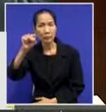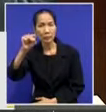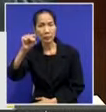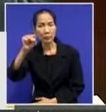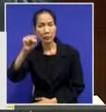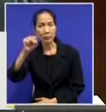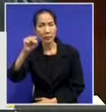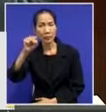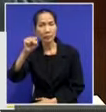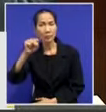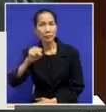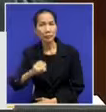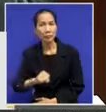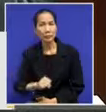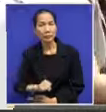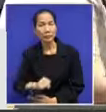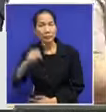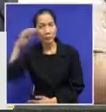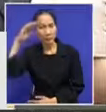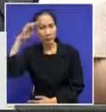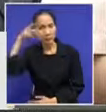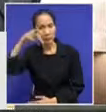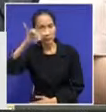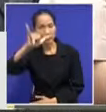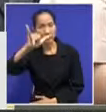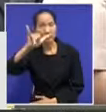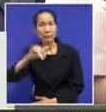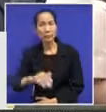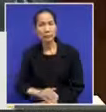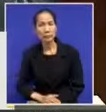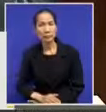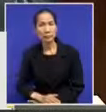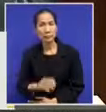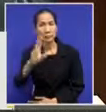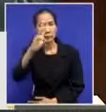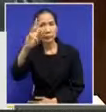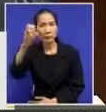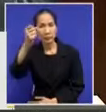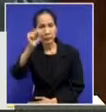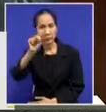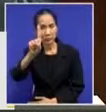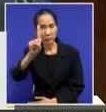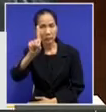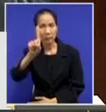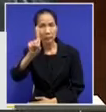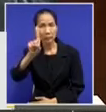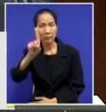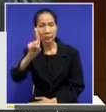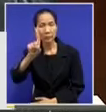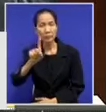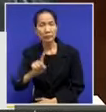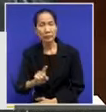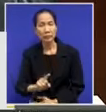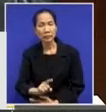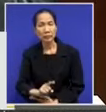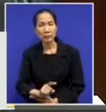านินสุบัน พลเอกประยุทธ์จันทร์โอชาครับ 611นายสันทพจ